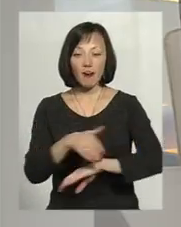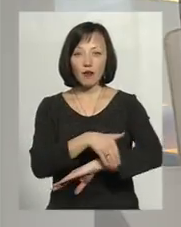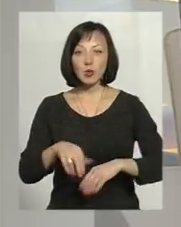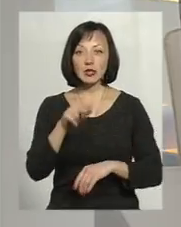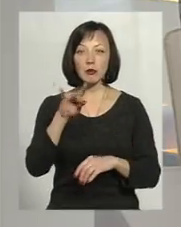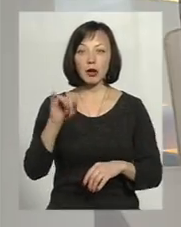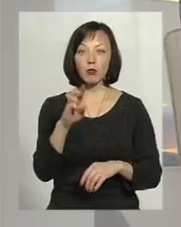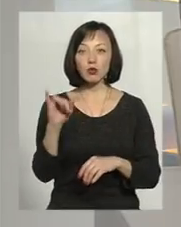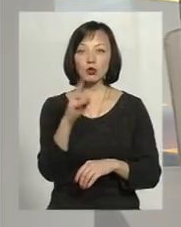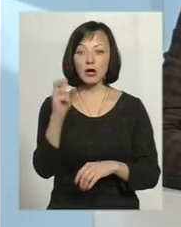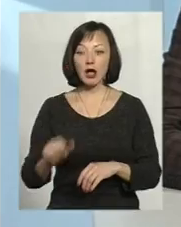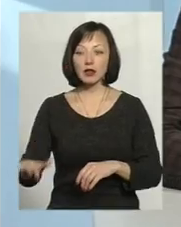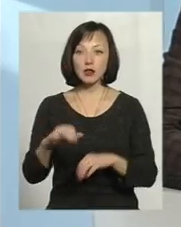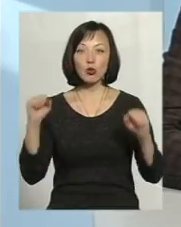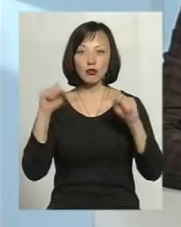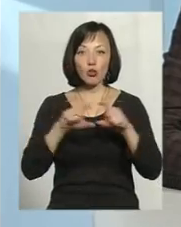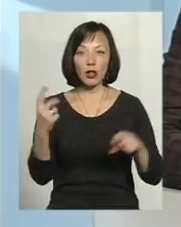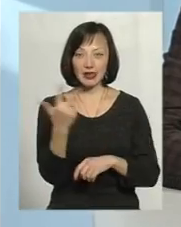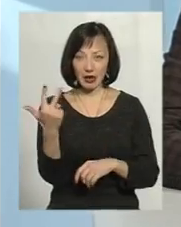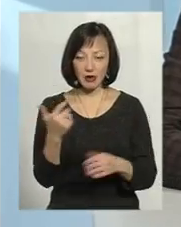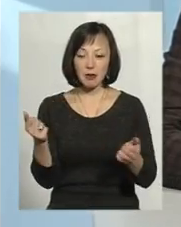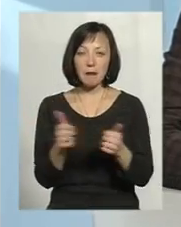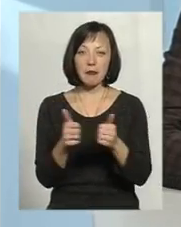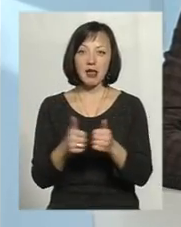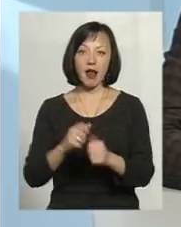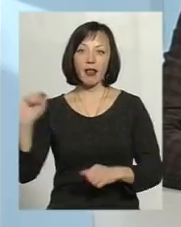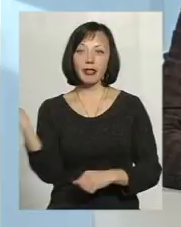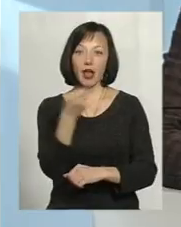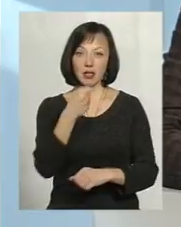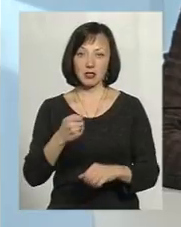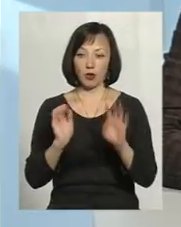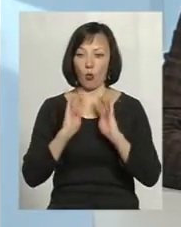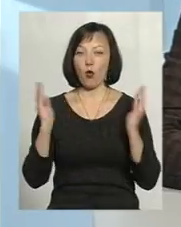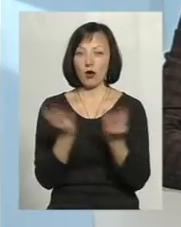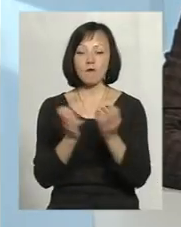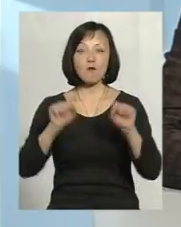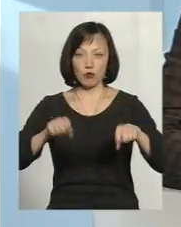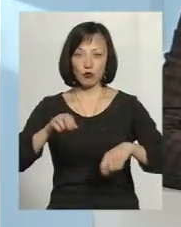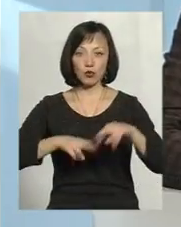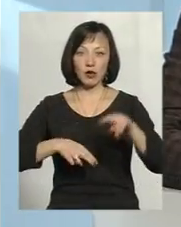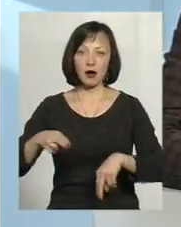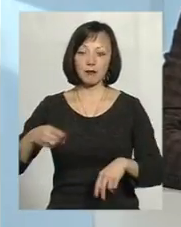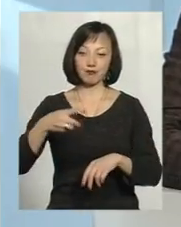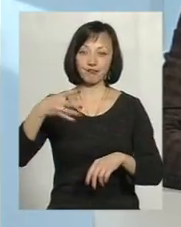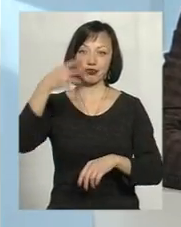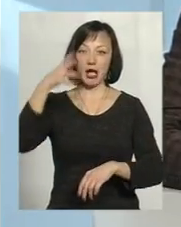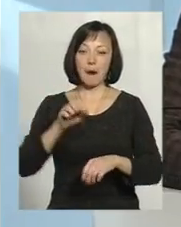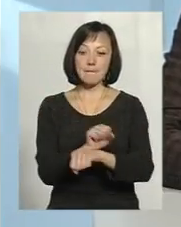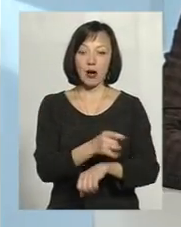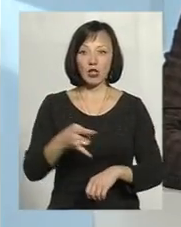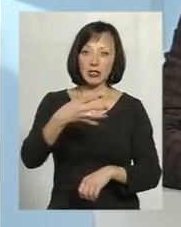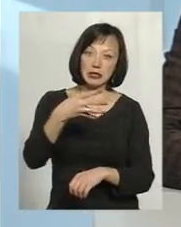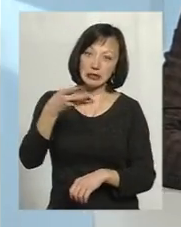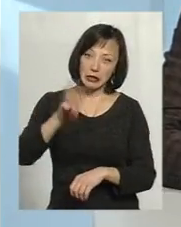Це територія біля ДЮСШ №3, біля тенісних кортів. Цілком можливе там будівництво багаторівневої парковки, 3-4